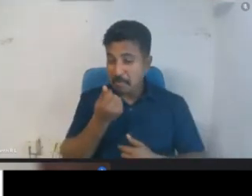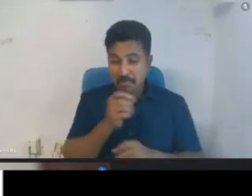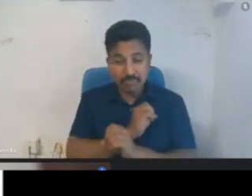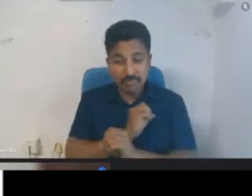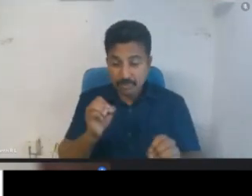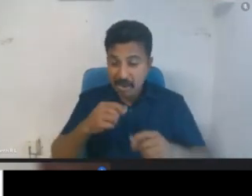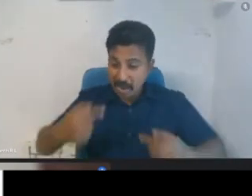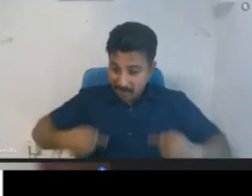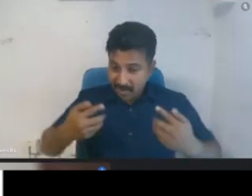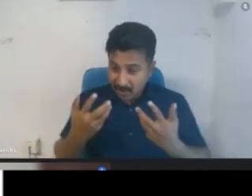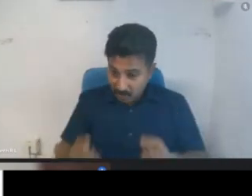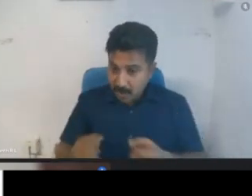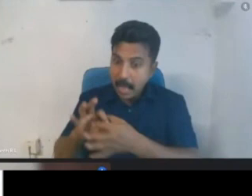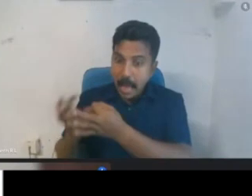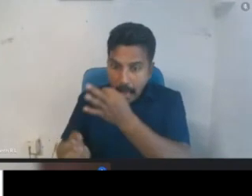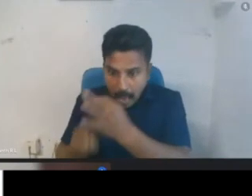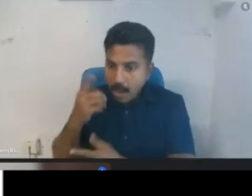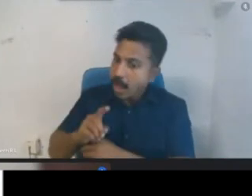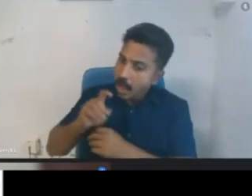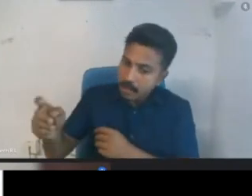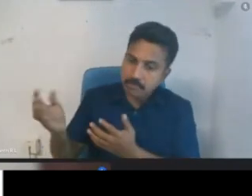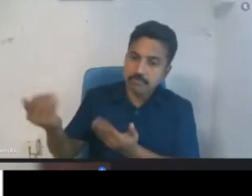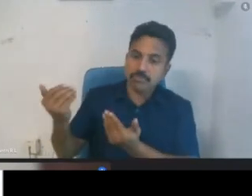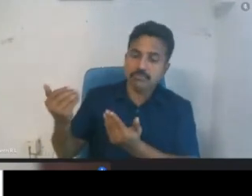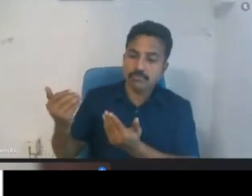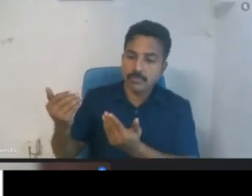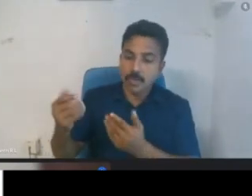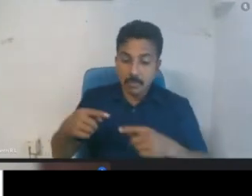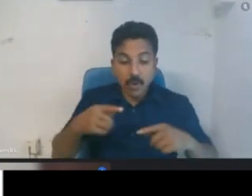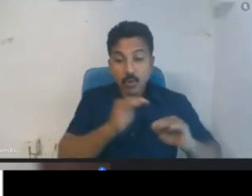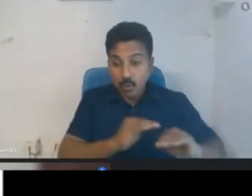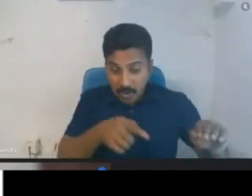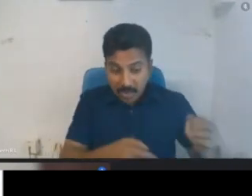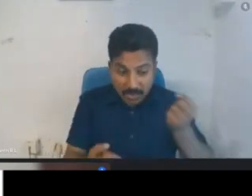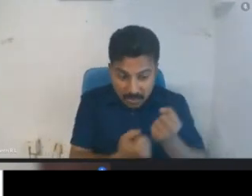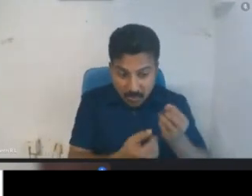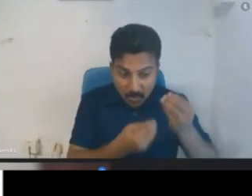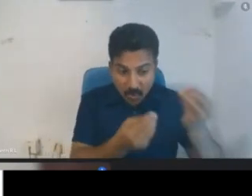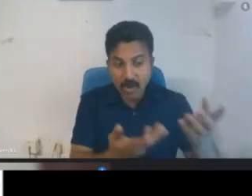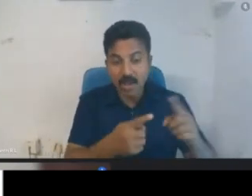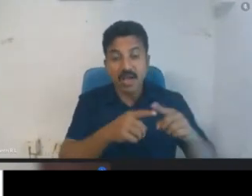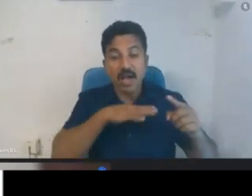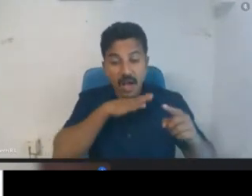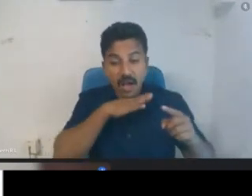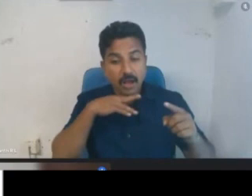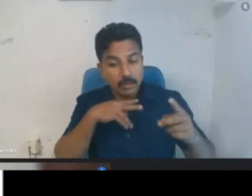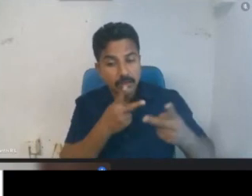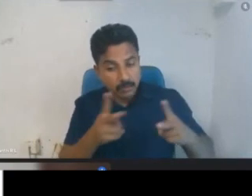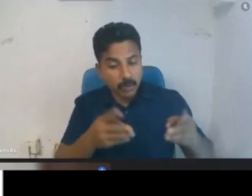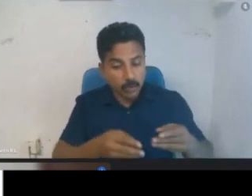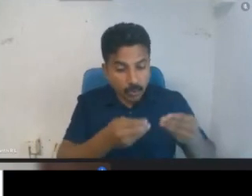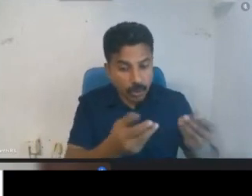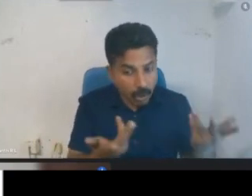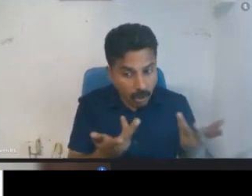ഉള്ളൊരു ഹെൽപ്പാണെന്നുണ്ടെങ്കിൽ ഇത്തരത്തിലുള്ള സംഘടനകളോട് ചോദിക്കാം. കുട്ടിയെ എന്ത് ചെയ്യണം എന്നുള്ള, കുട്ടിക്ക് എത്തരത്തിലുള്ള തെറാപ്പിയാണ് അല്ലെങ്കിൽ